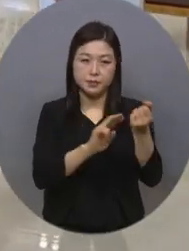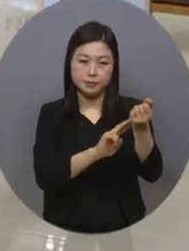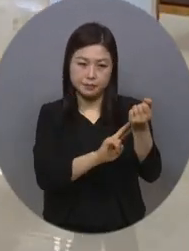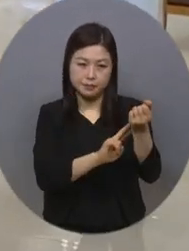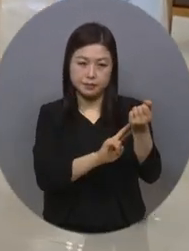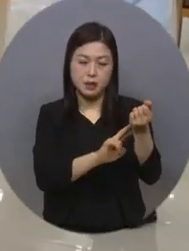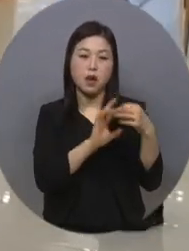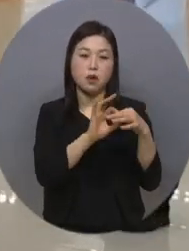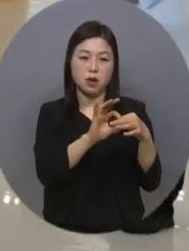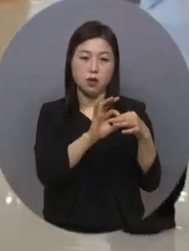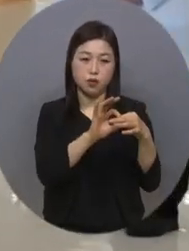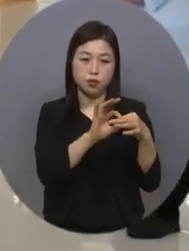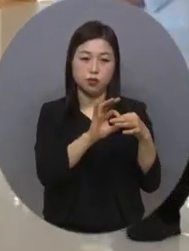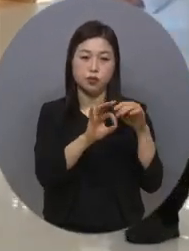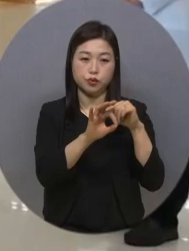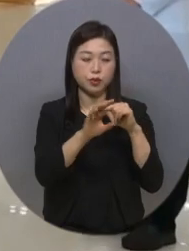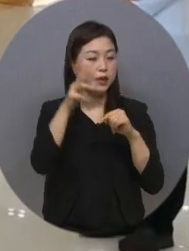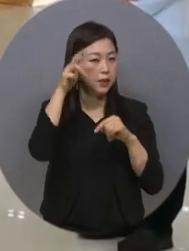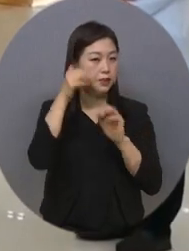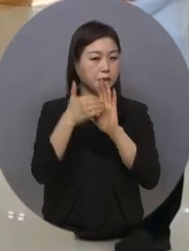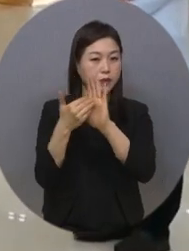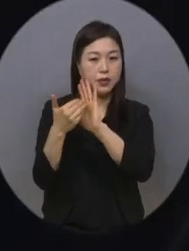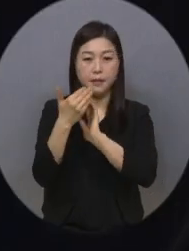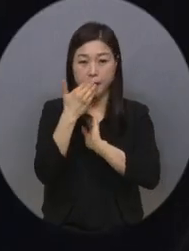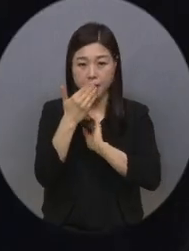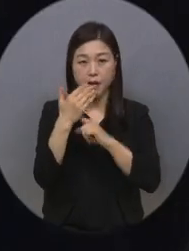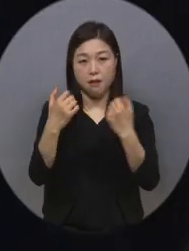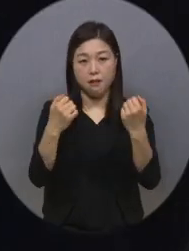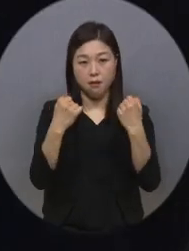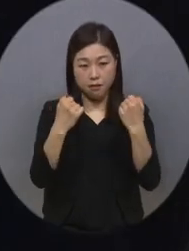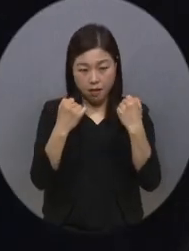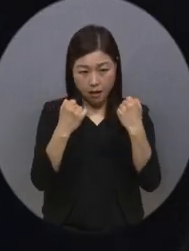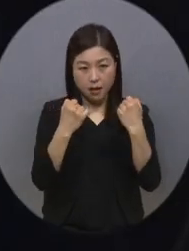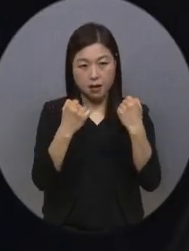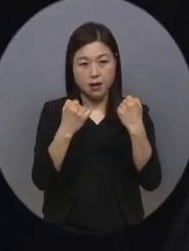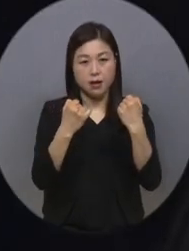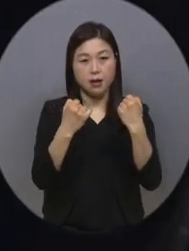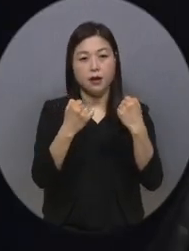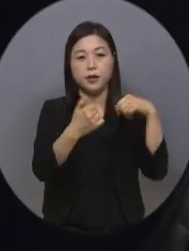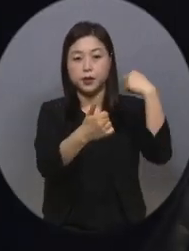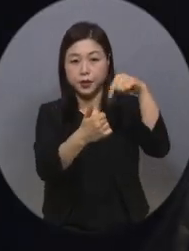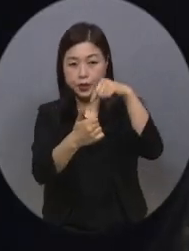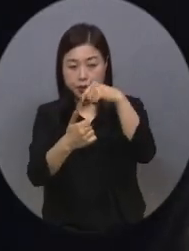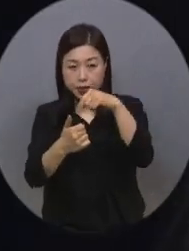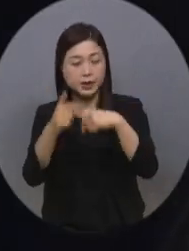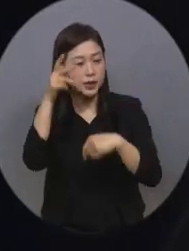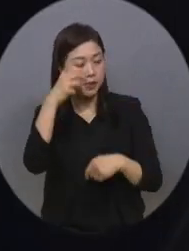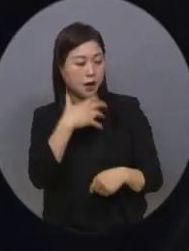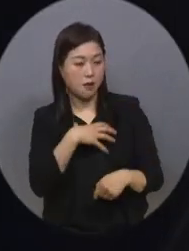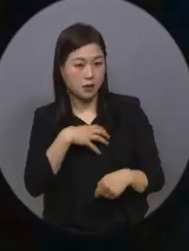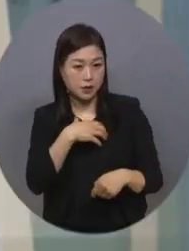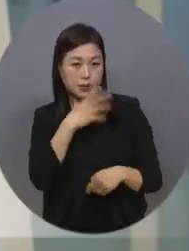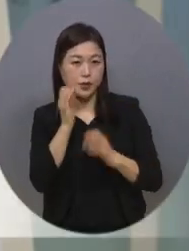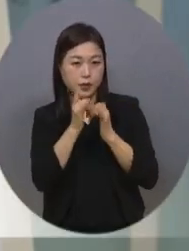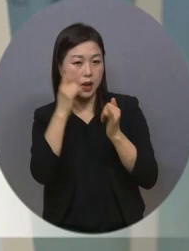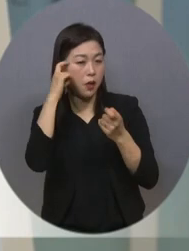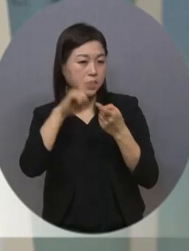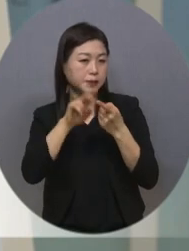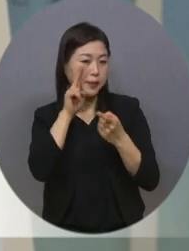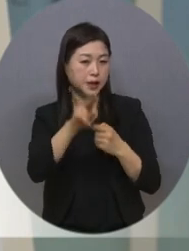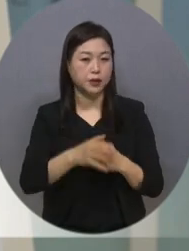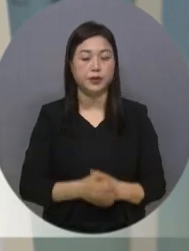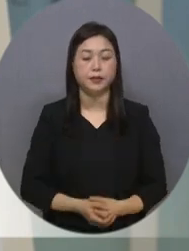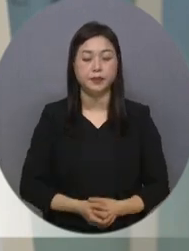가능한 치매 예방 등의 건강 관련 교육은 치매를 걱정하는 어른들께 최고의 관심사였습니다.